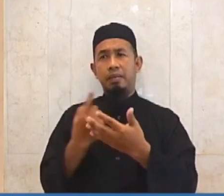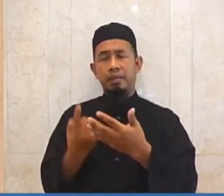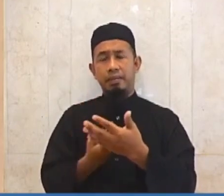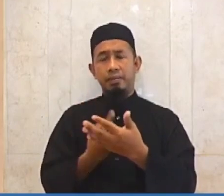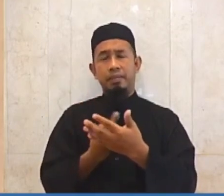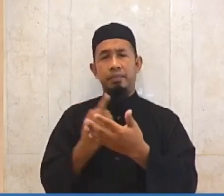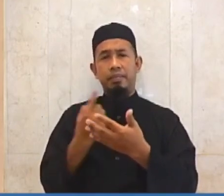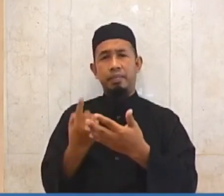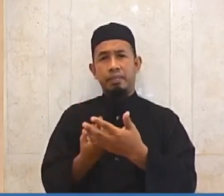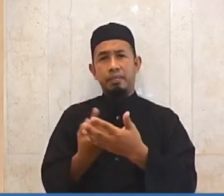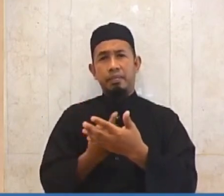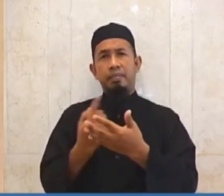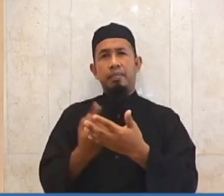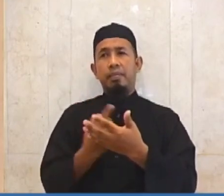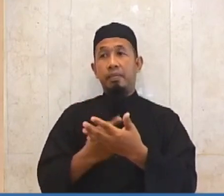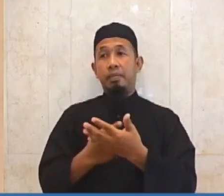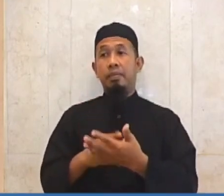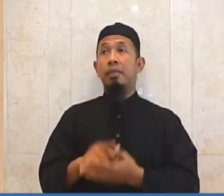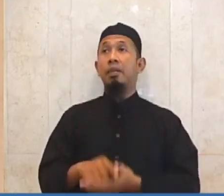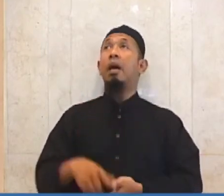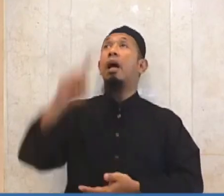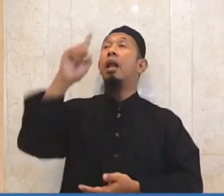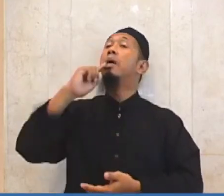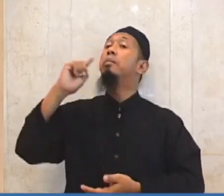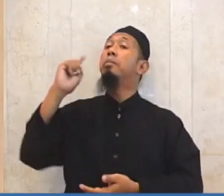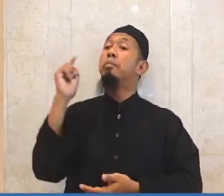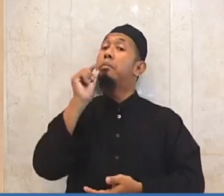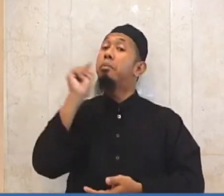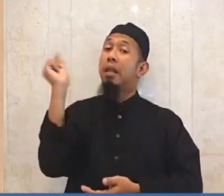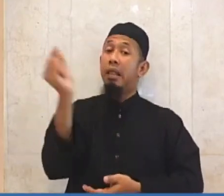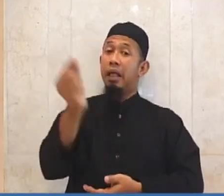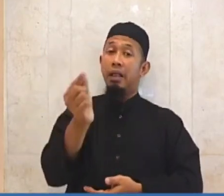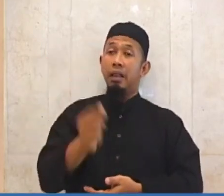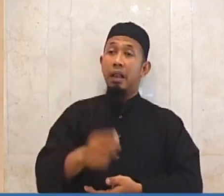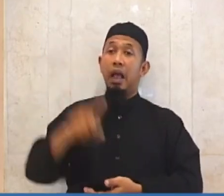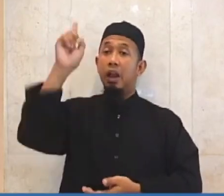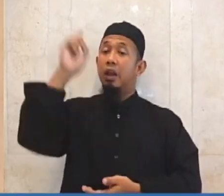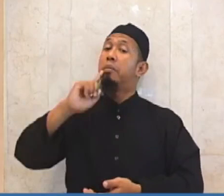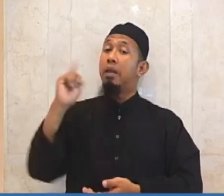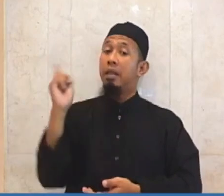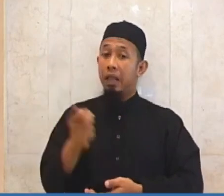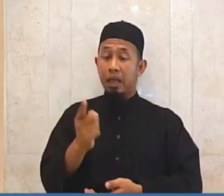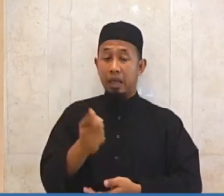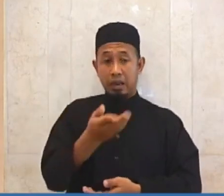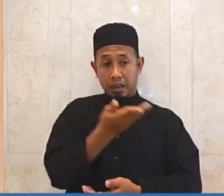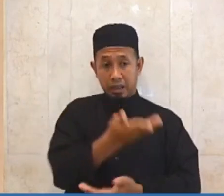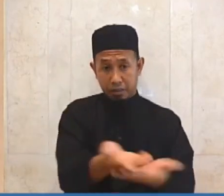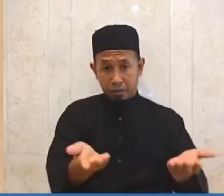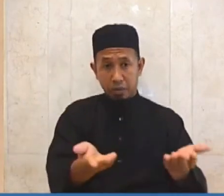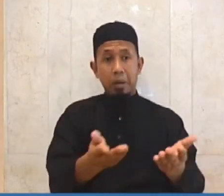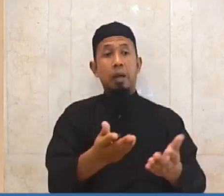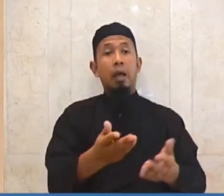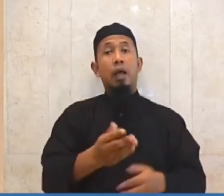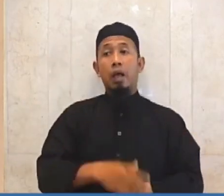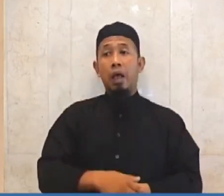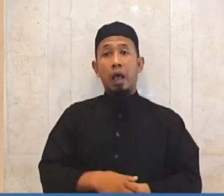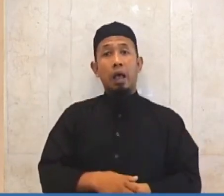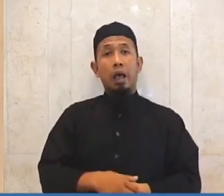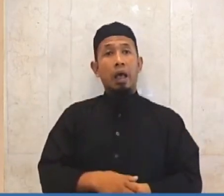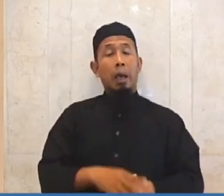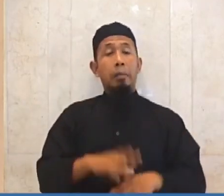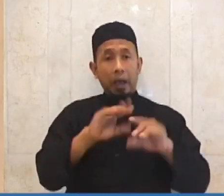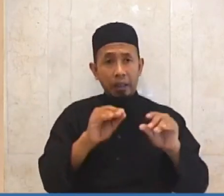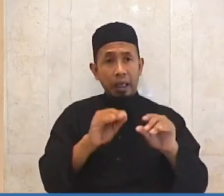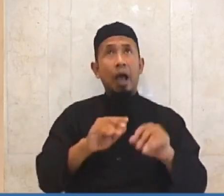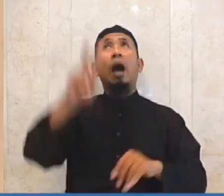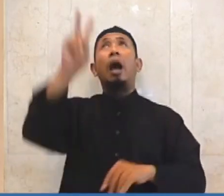wallahuualunallahuakum katakan Muhammad kepada mereka Bekerjalah Allah akan m pekerjaan mereka begitu pula